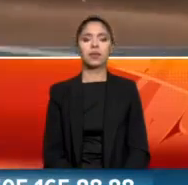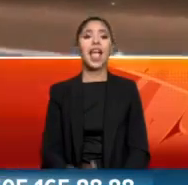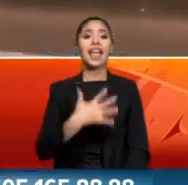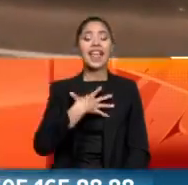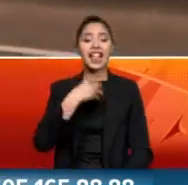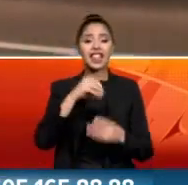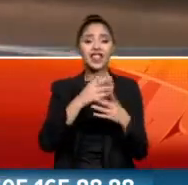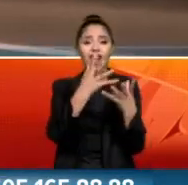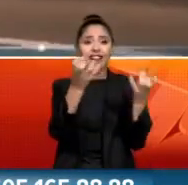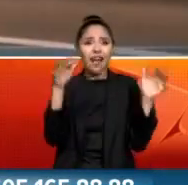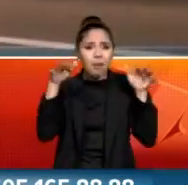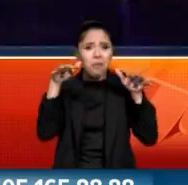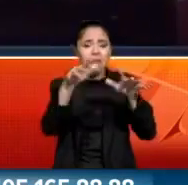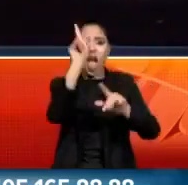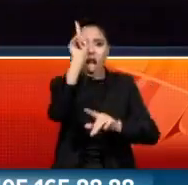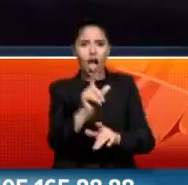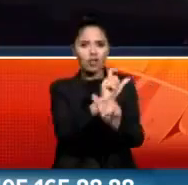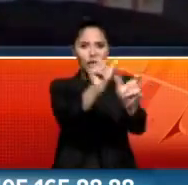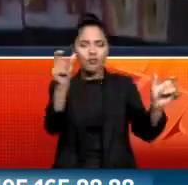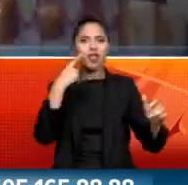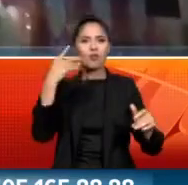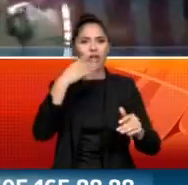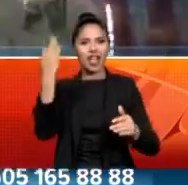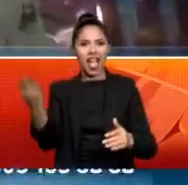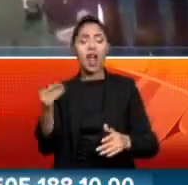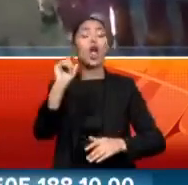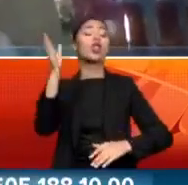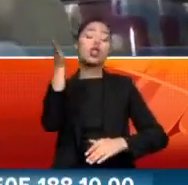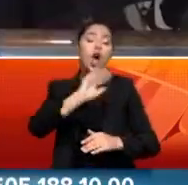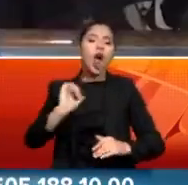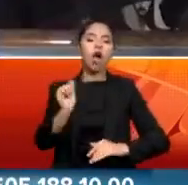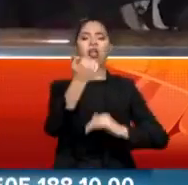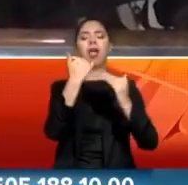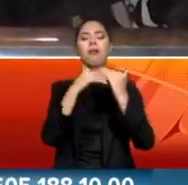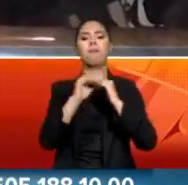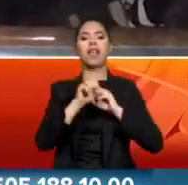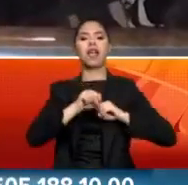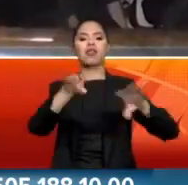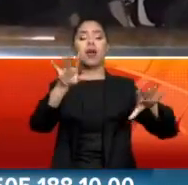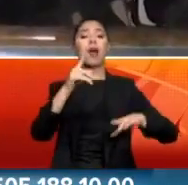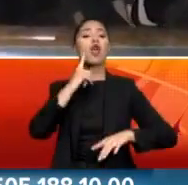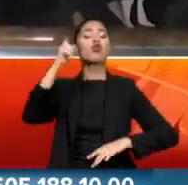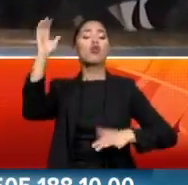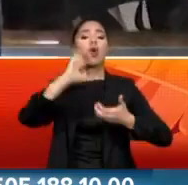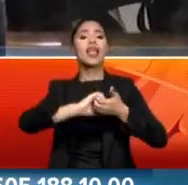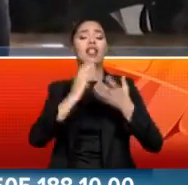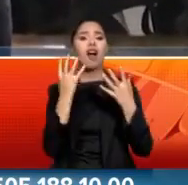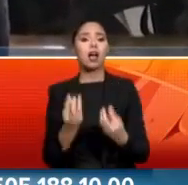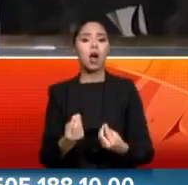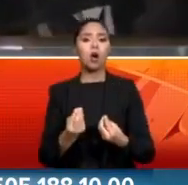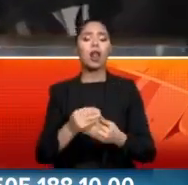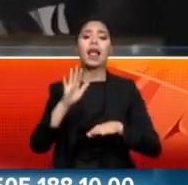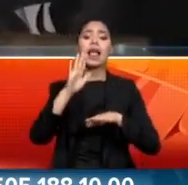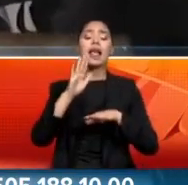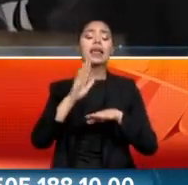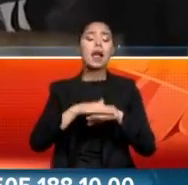Kendisi için toplanan kalabalığı önce uyardı, ardından önemli mesajlar verdi. Cumhur İttifakı olarak